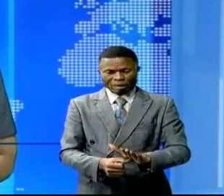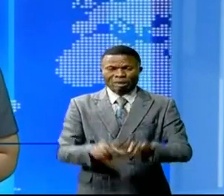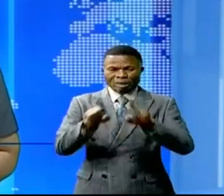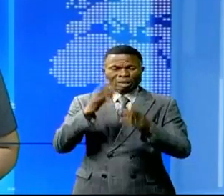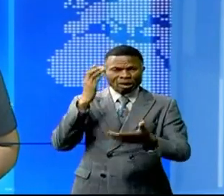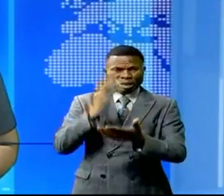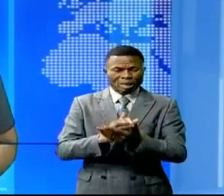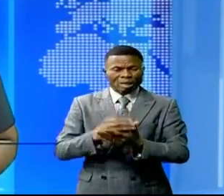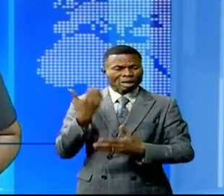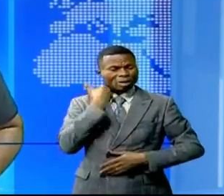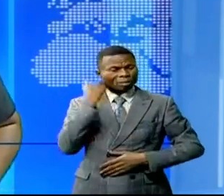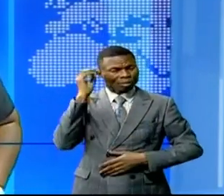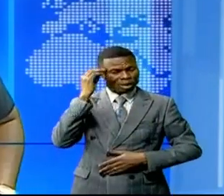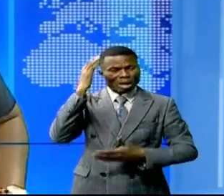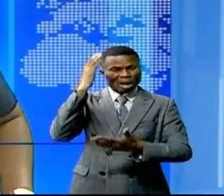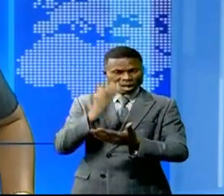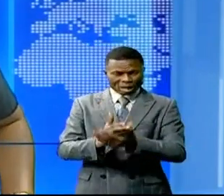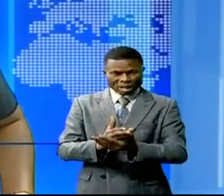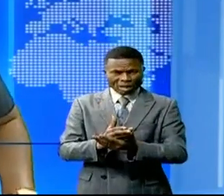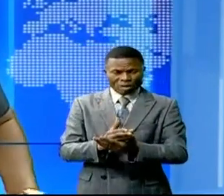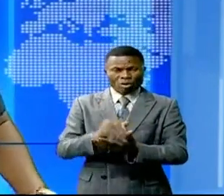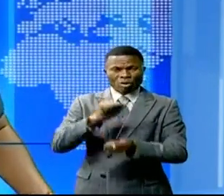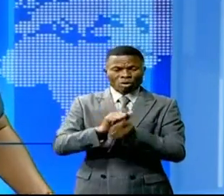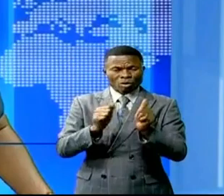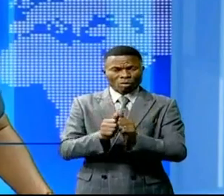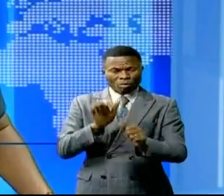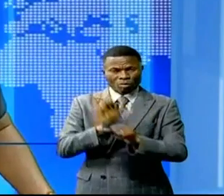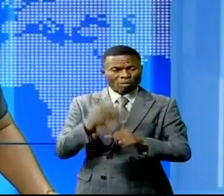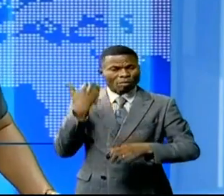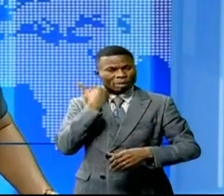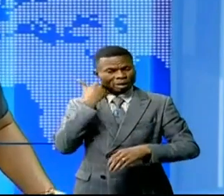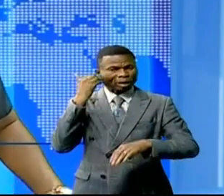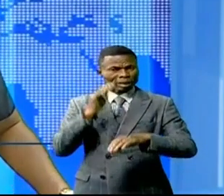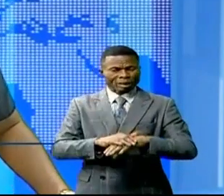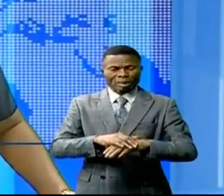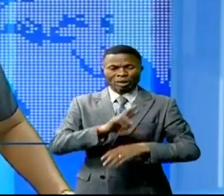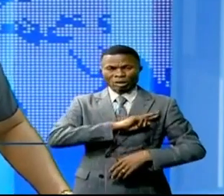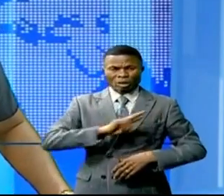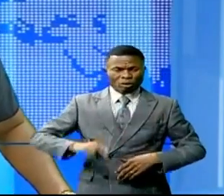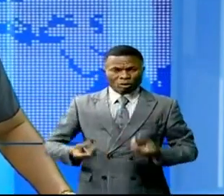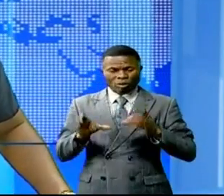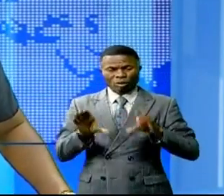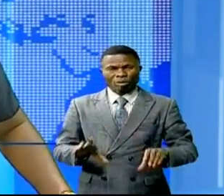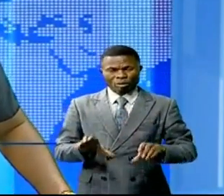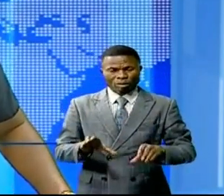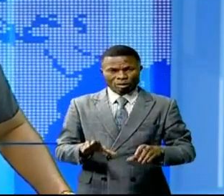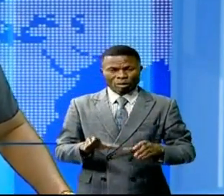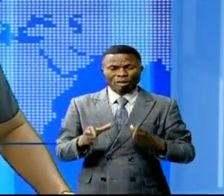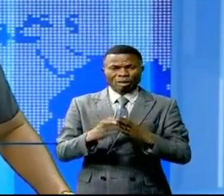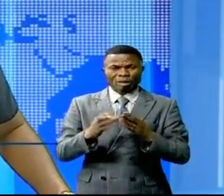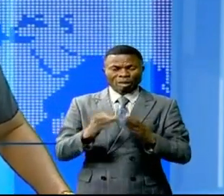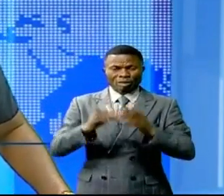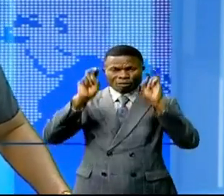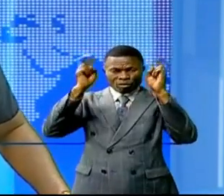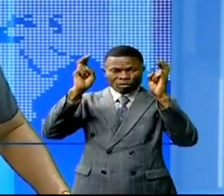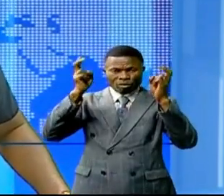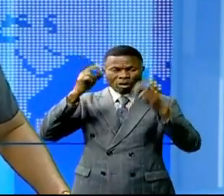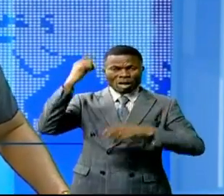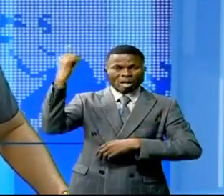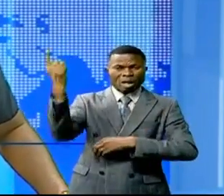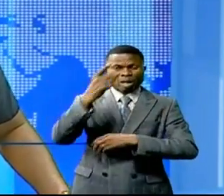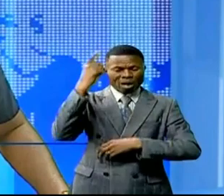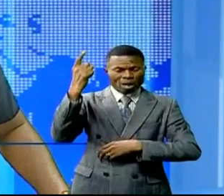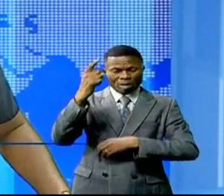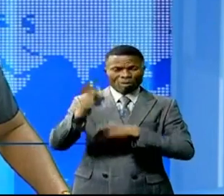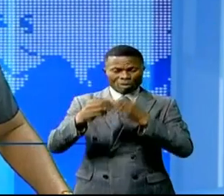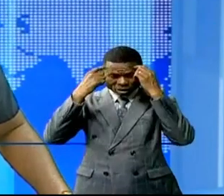au sida, mettre fin aux différents, ou plutôt aux pandémies. Avec ce thème, le monde se met